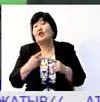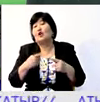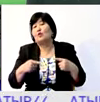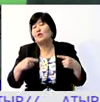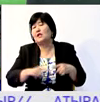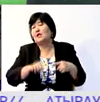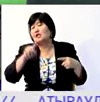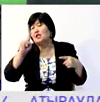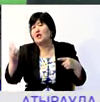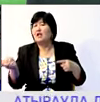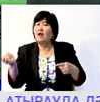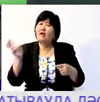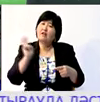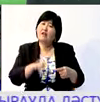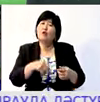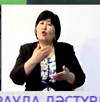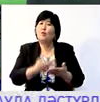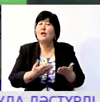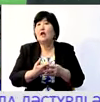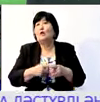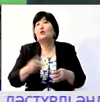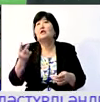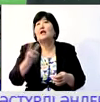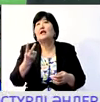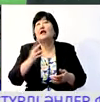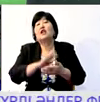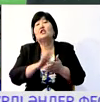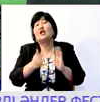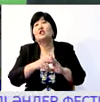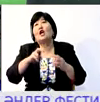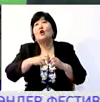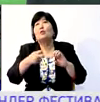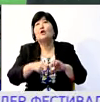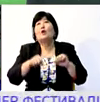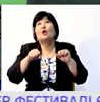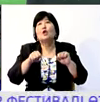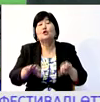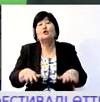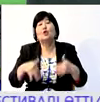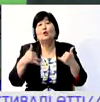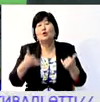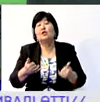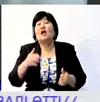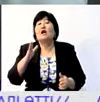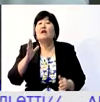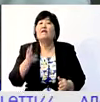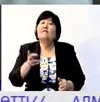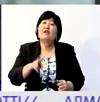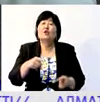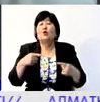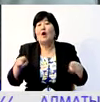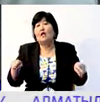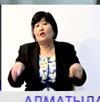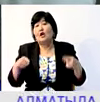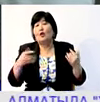шақырым жерді жүріп келу мәселесі. Осы екі жағдайда проблеманы шешу үшін осы виртуалды сот құрылды.